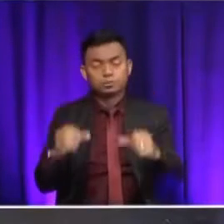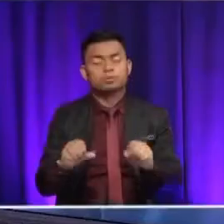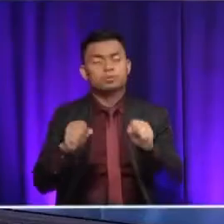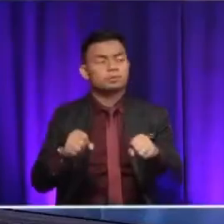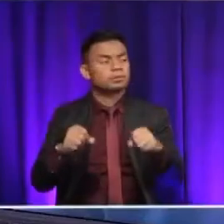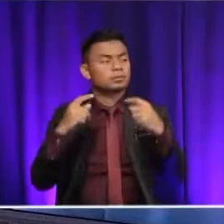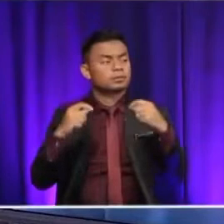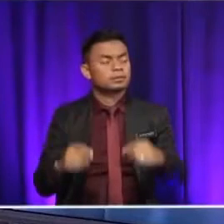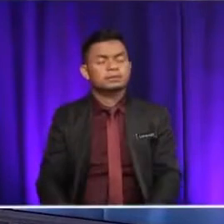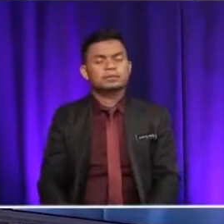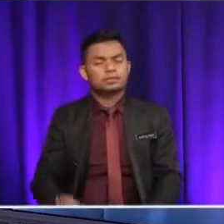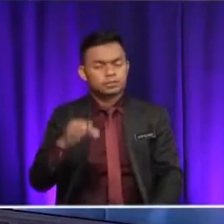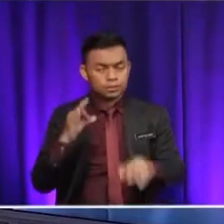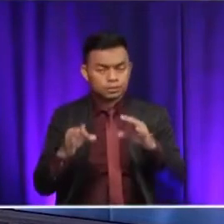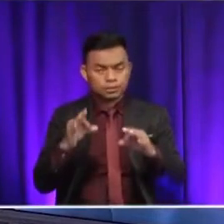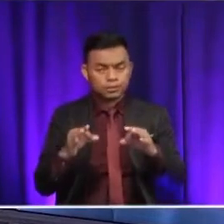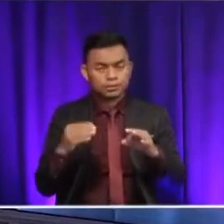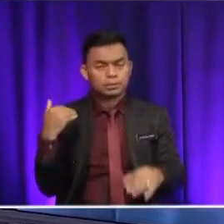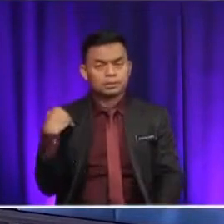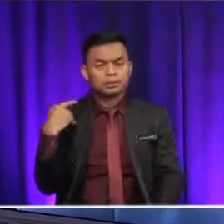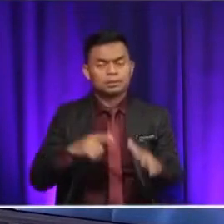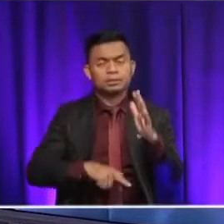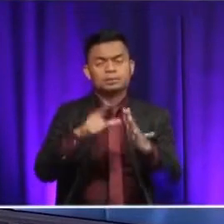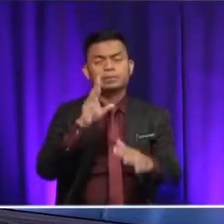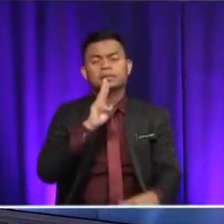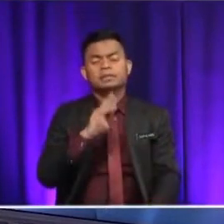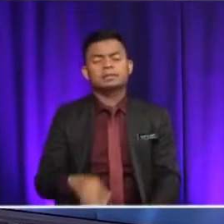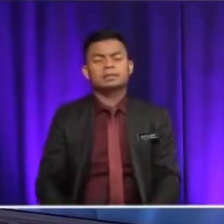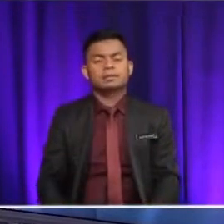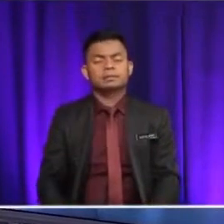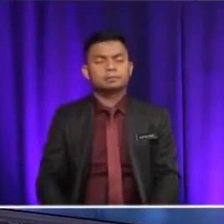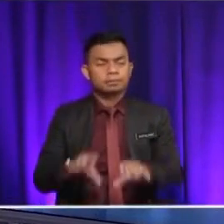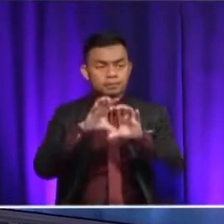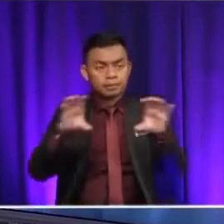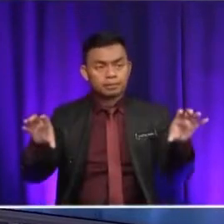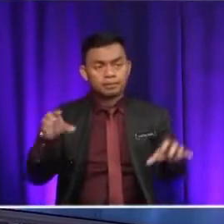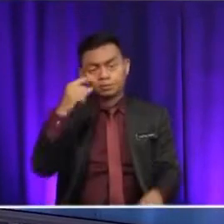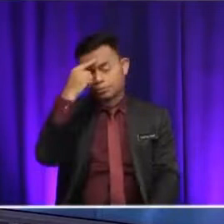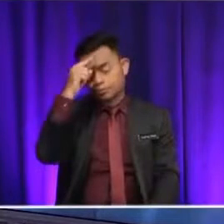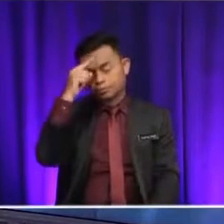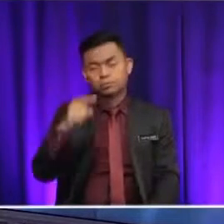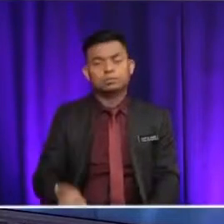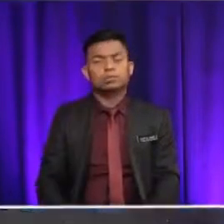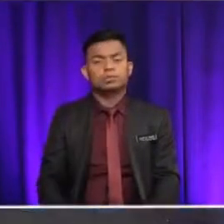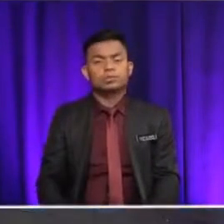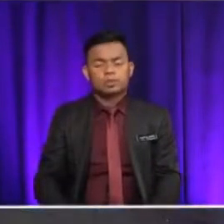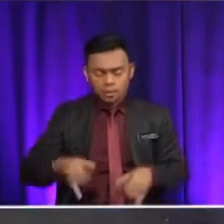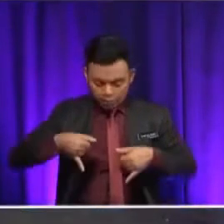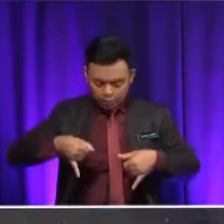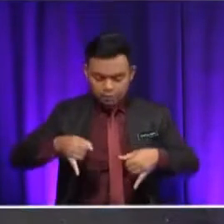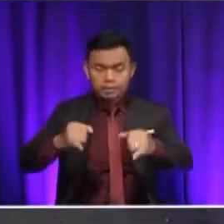dalam tangki tu ada lebihan air, pipe limpah tu untuk mengalirkan air keluar daripada tangki. Okey, bagus. Betul, Cikgu? Hebat